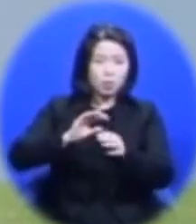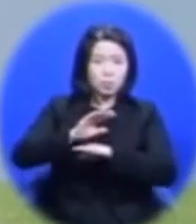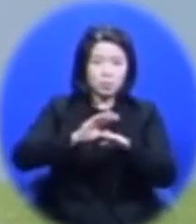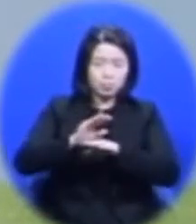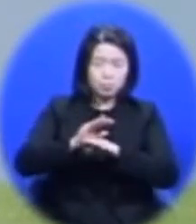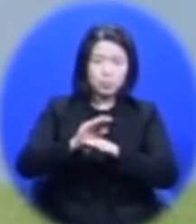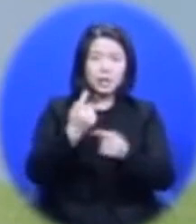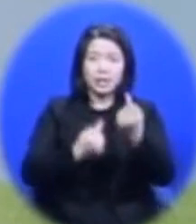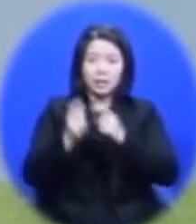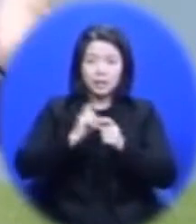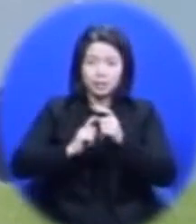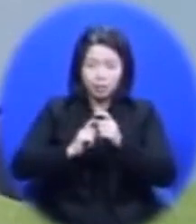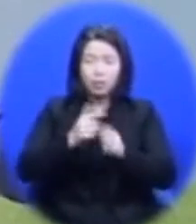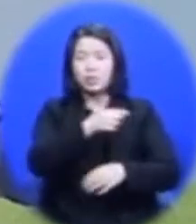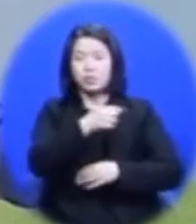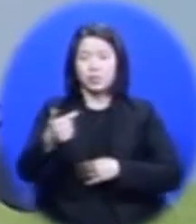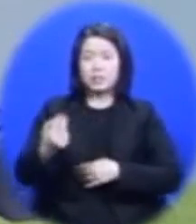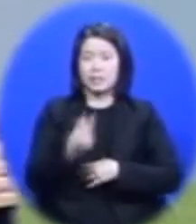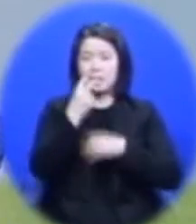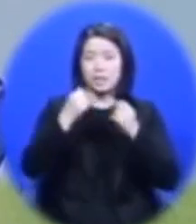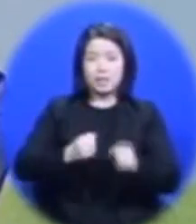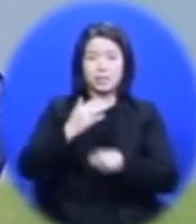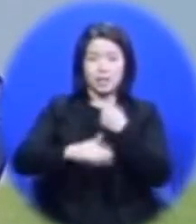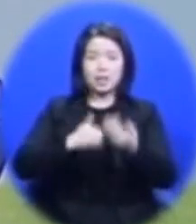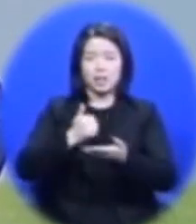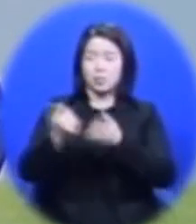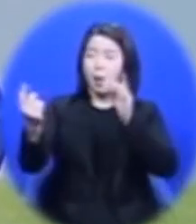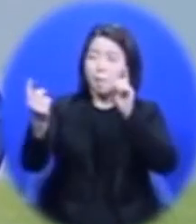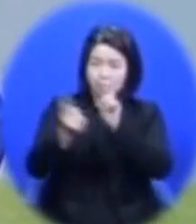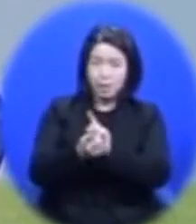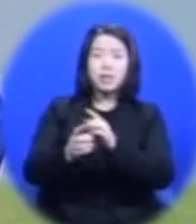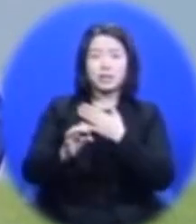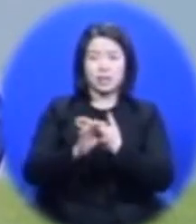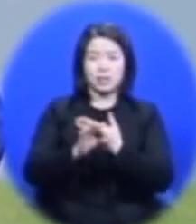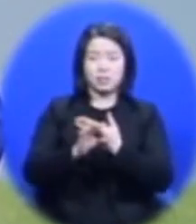크신 살아계신 하나님을 만났다면서,